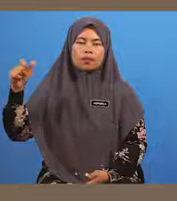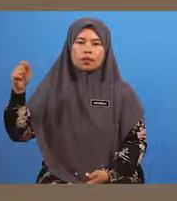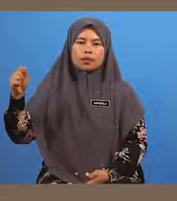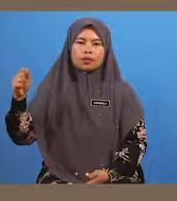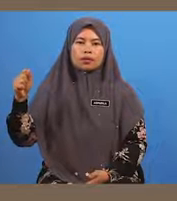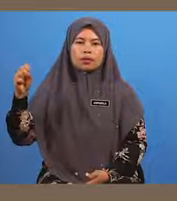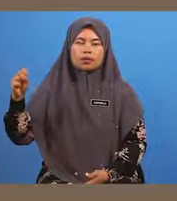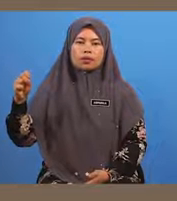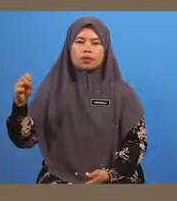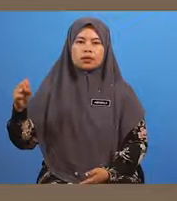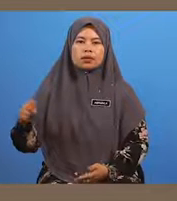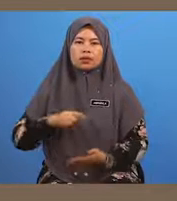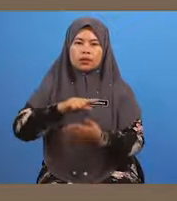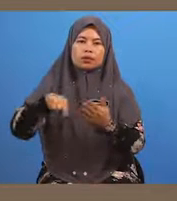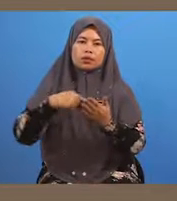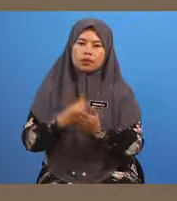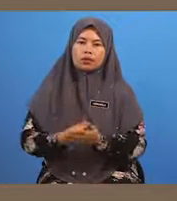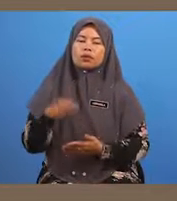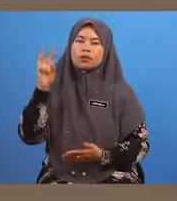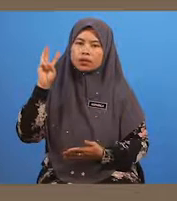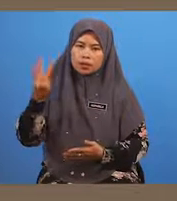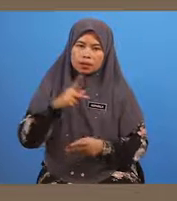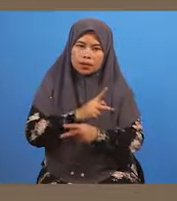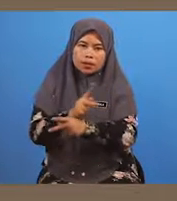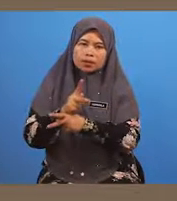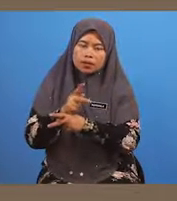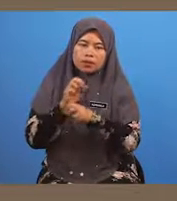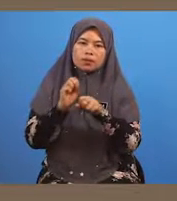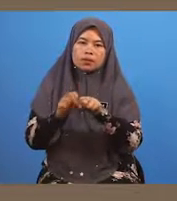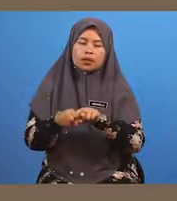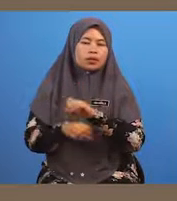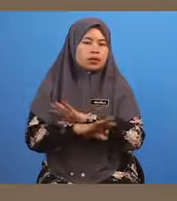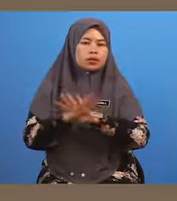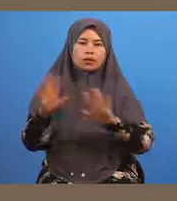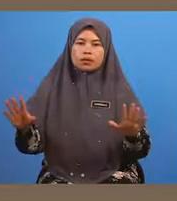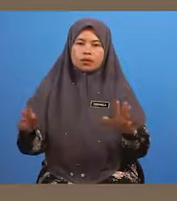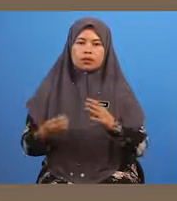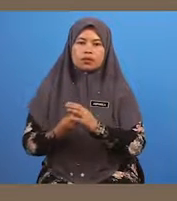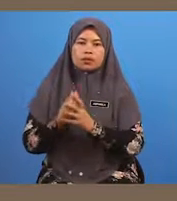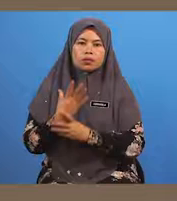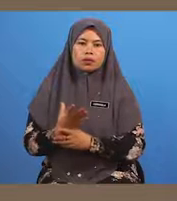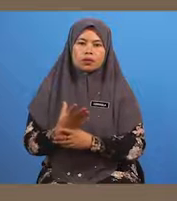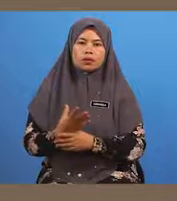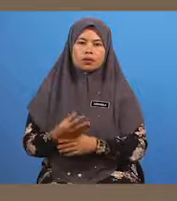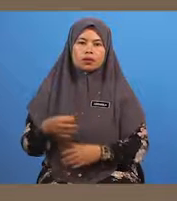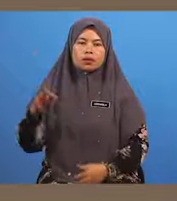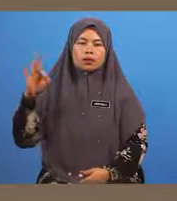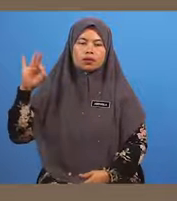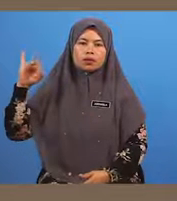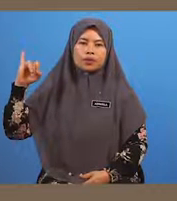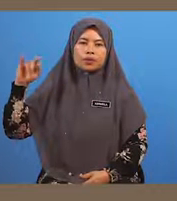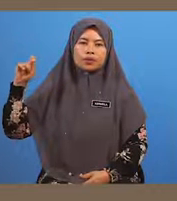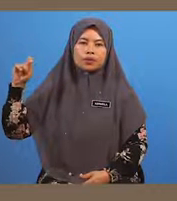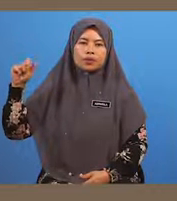mereka dengan keluarga angkat mereka wajib dijaga supaya tidak menimbulkan sebarang fitnah. Begitu